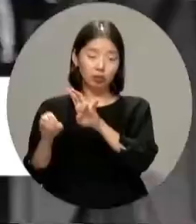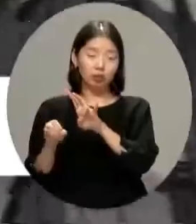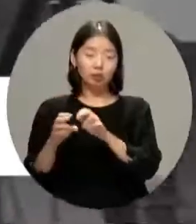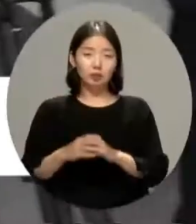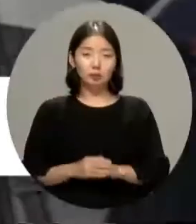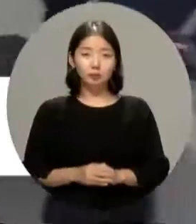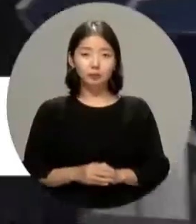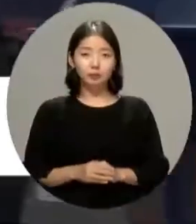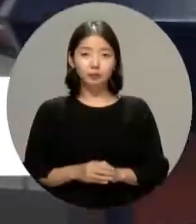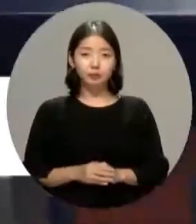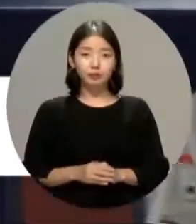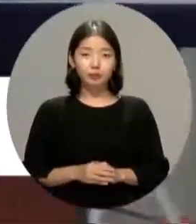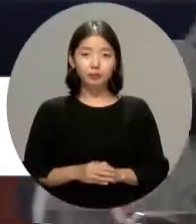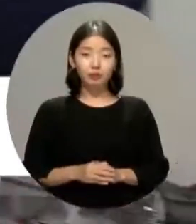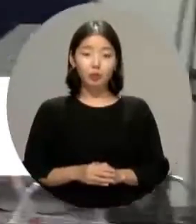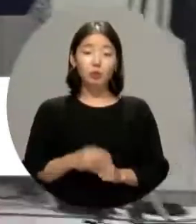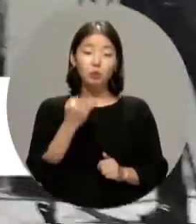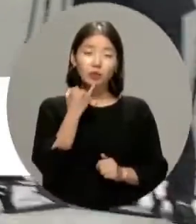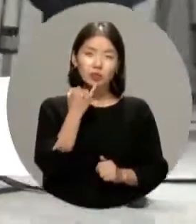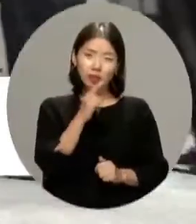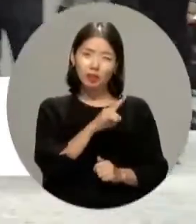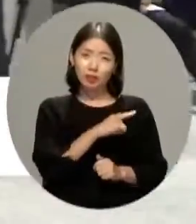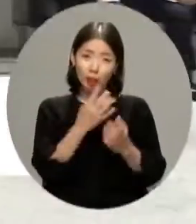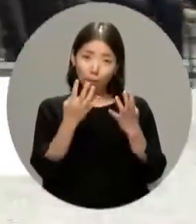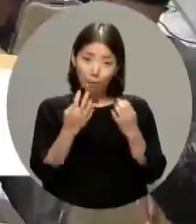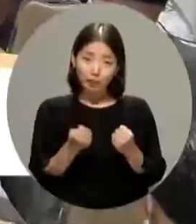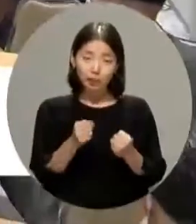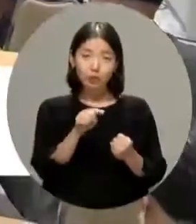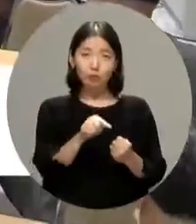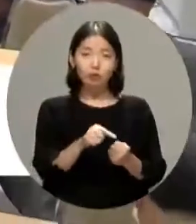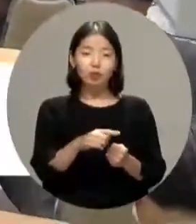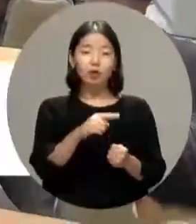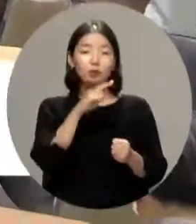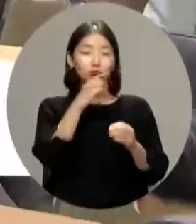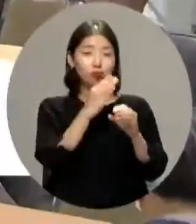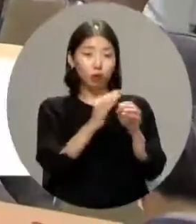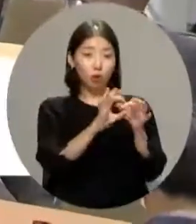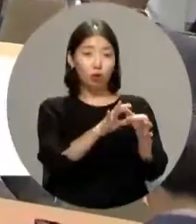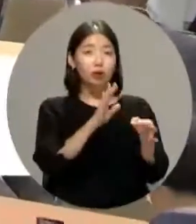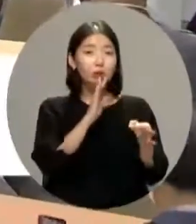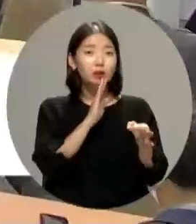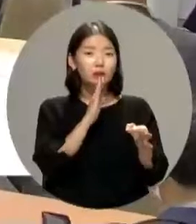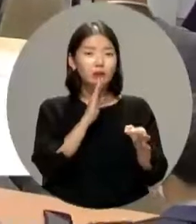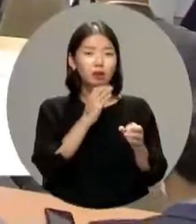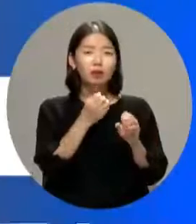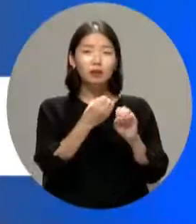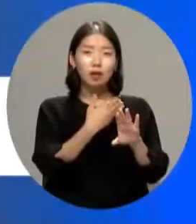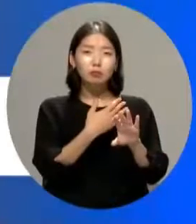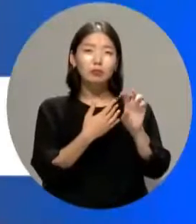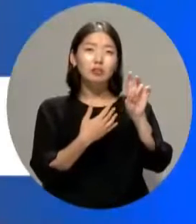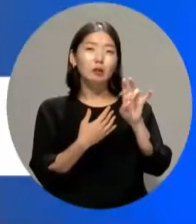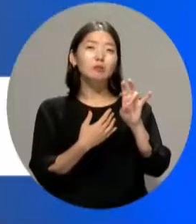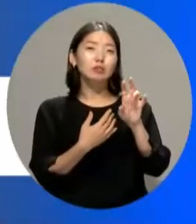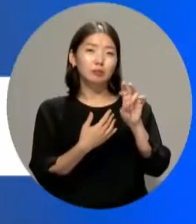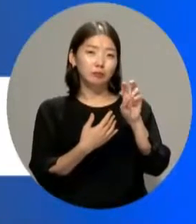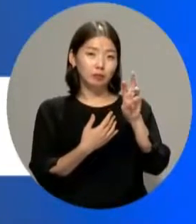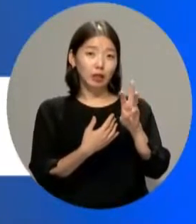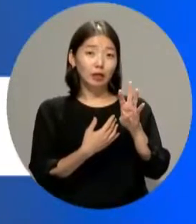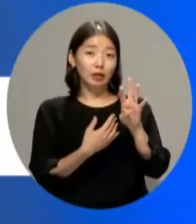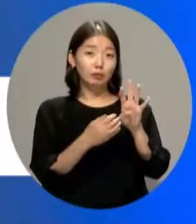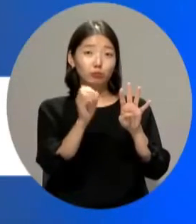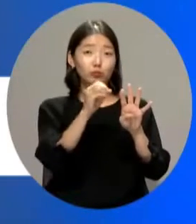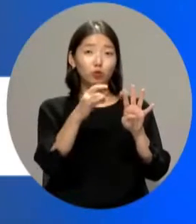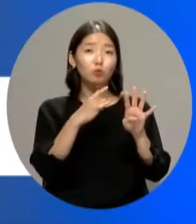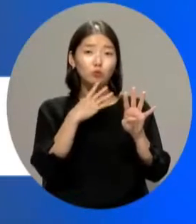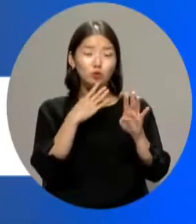그쳤습니다 긍정 평가가 가장 높은 분야는 대북정책 이었지만 긍정 답변은 34% 에 불과했고